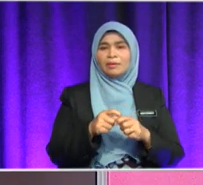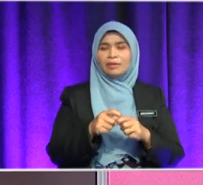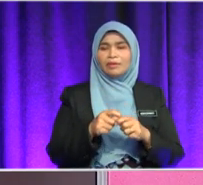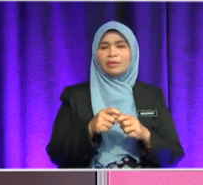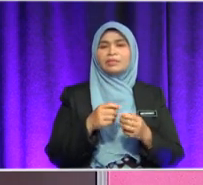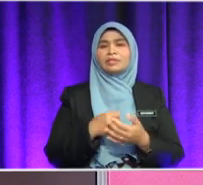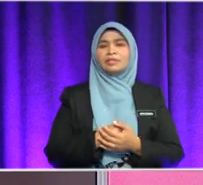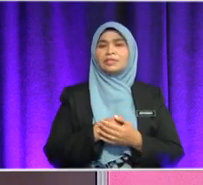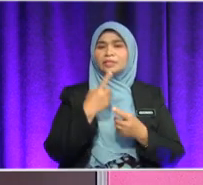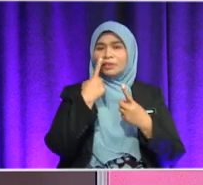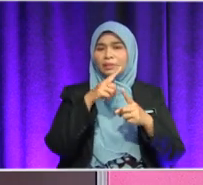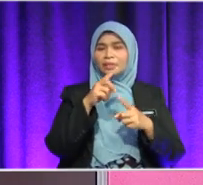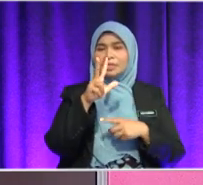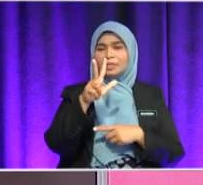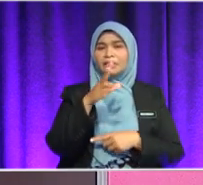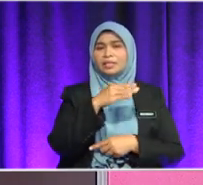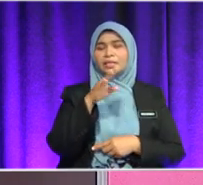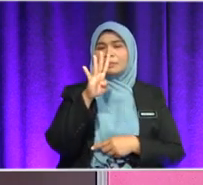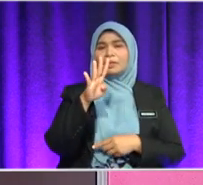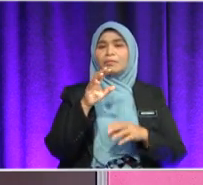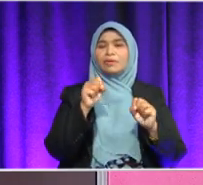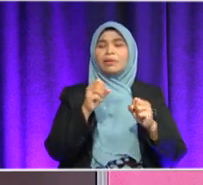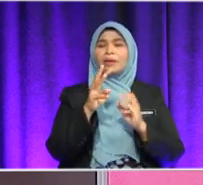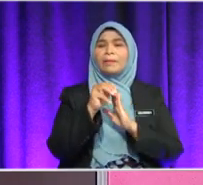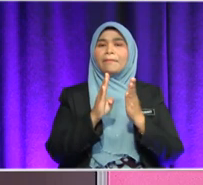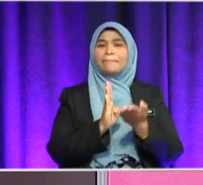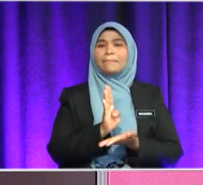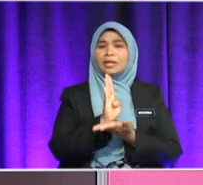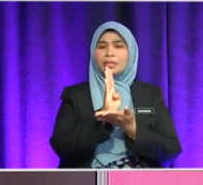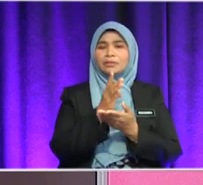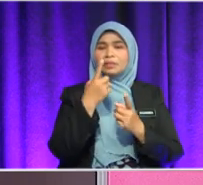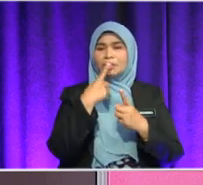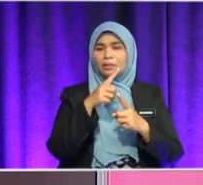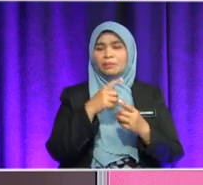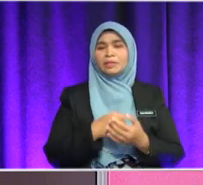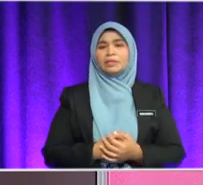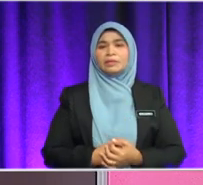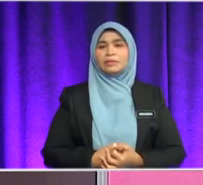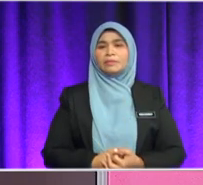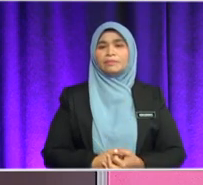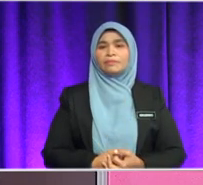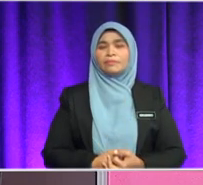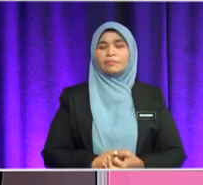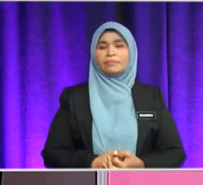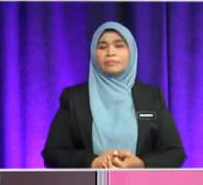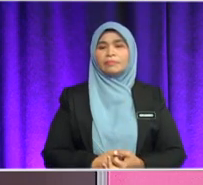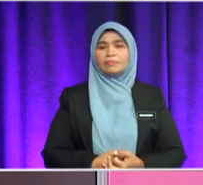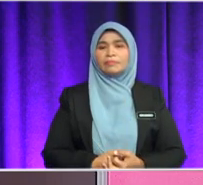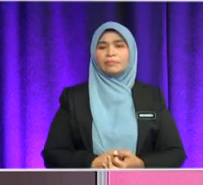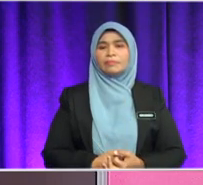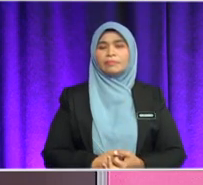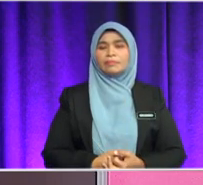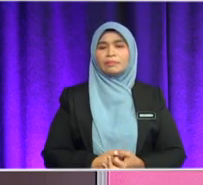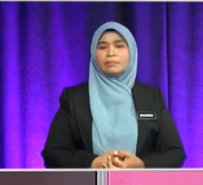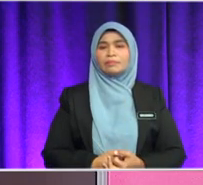ataupun jawaban 3 dan 4 itu boleh membantu bagi jawaban yang tidak tepat itu itu antara